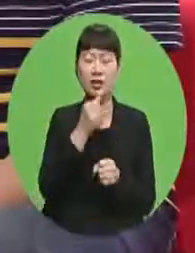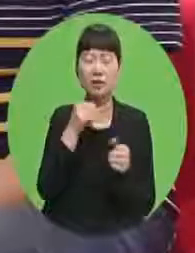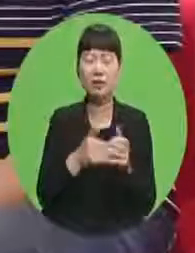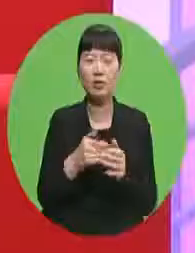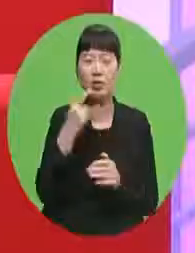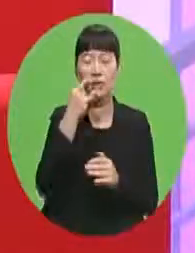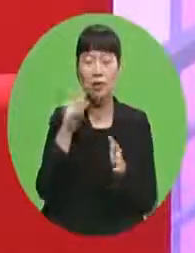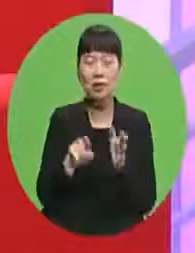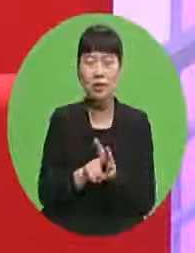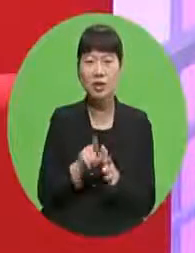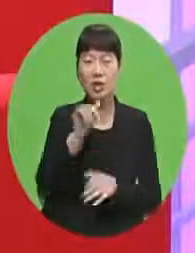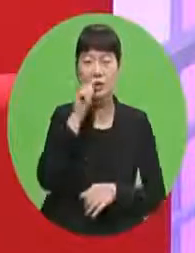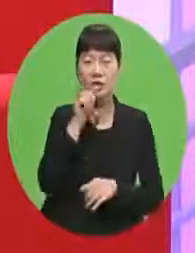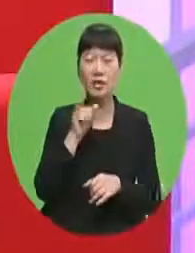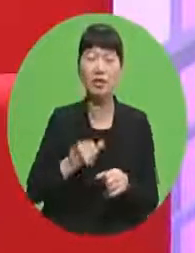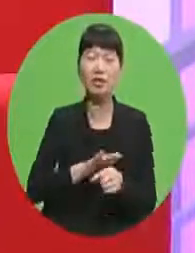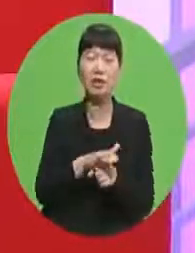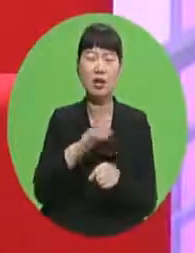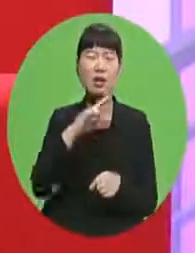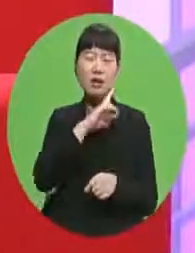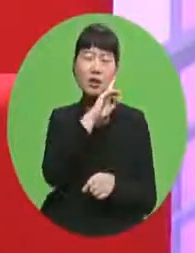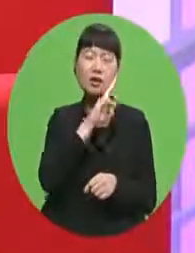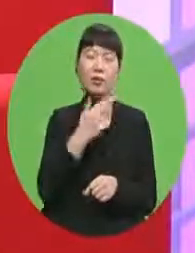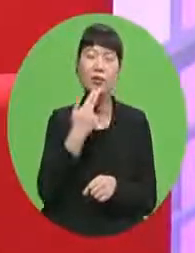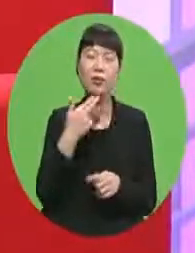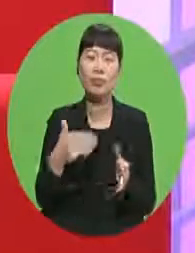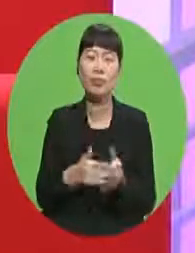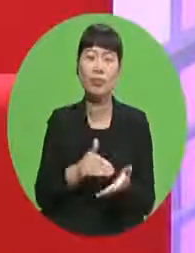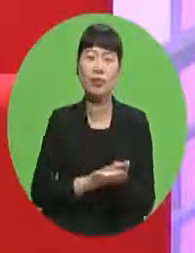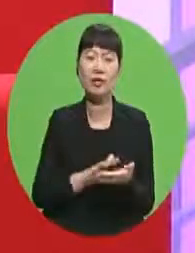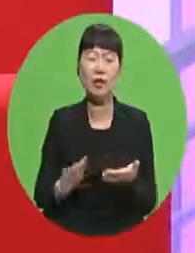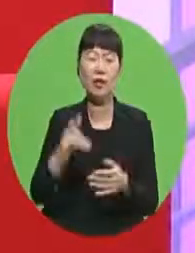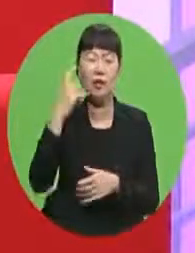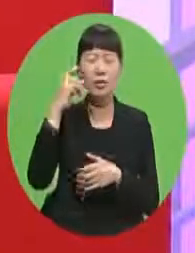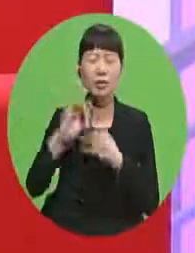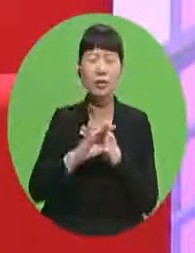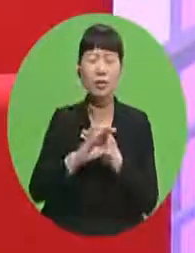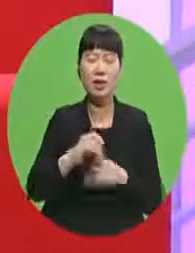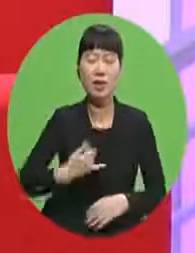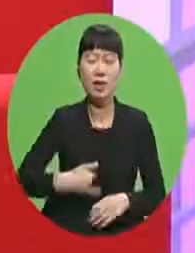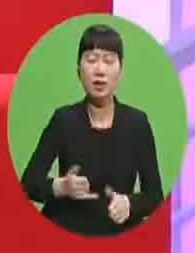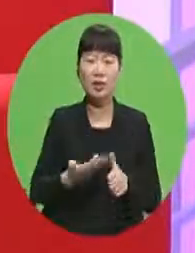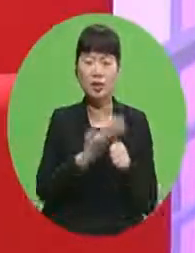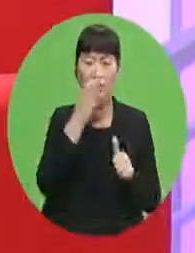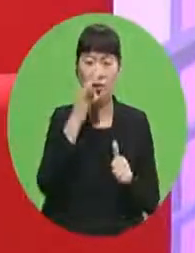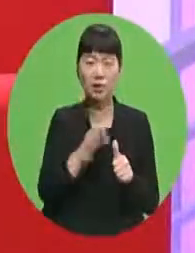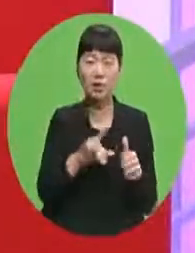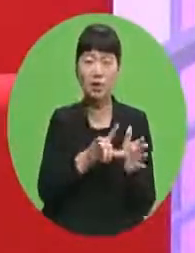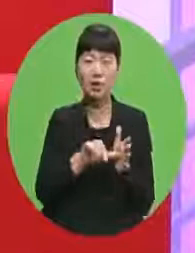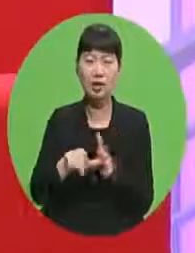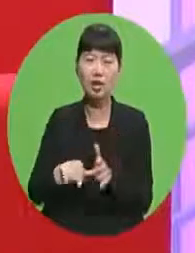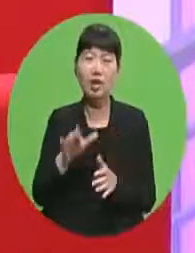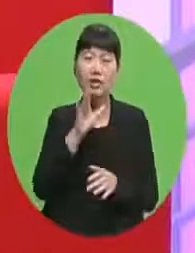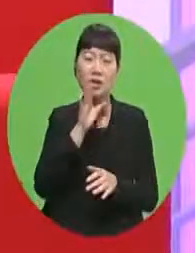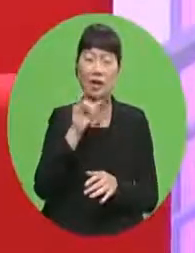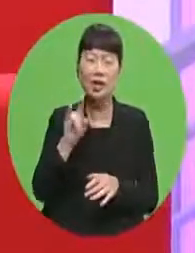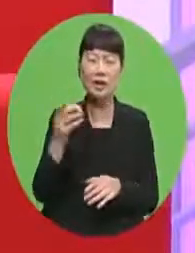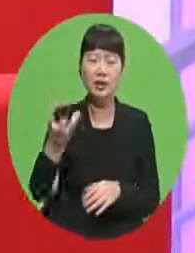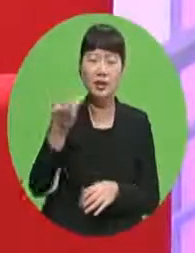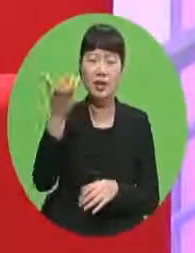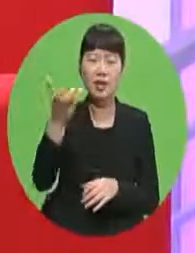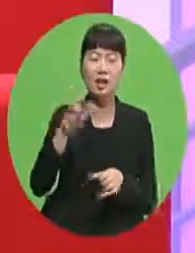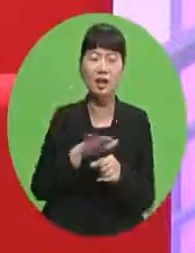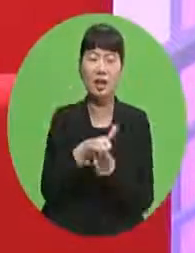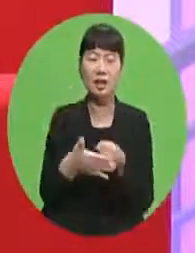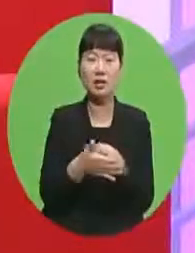부모를 신뢰하면 사랑을 의심하지 않아요. 왜냐하면 아이를 키우다 보면 부모들은 때로는 정말 더한 단계 높은